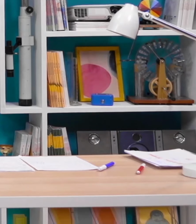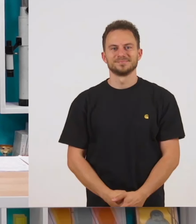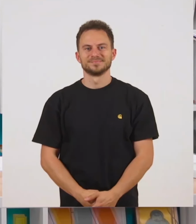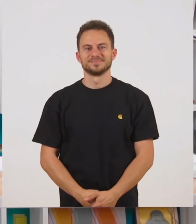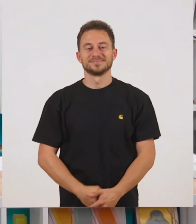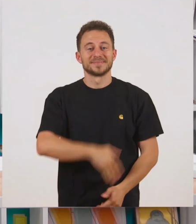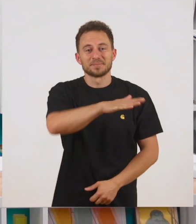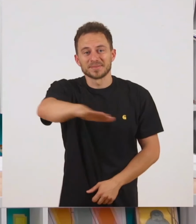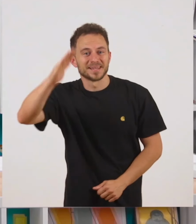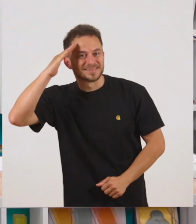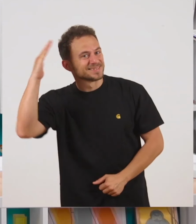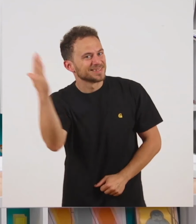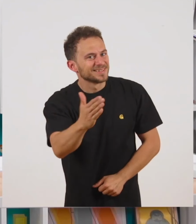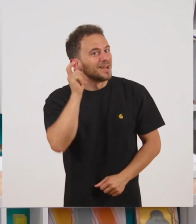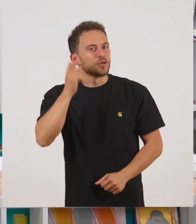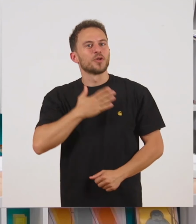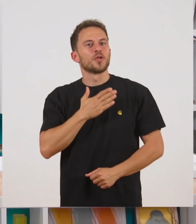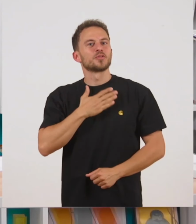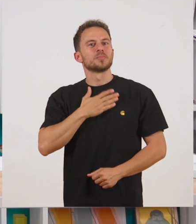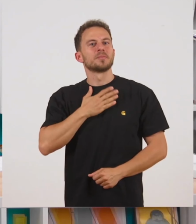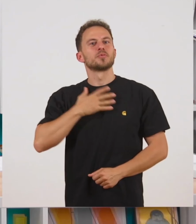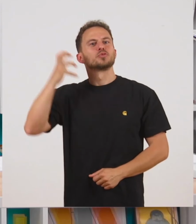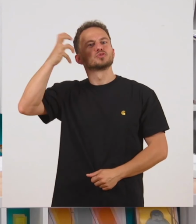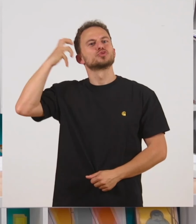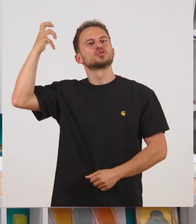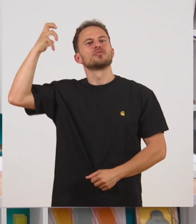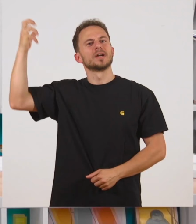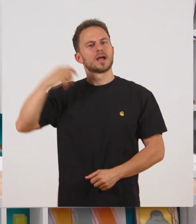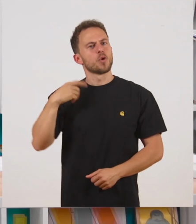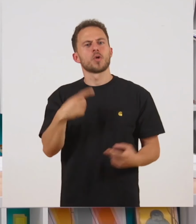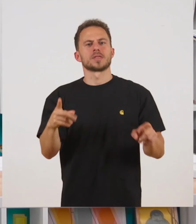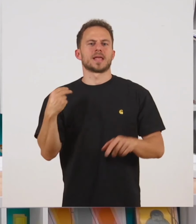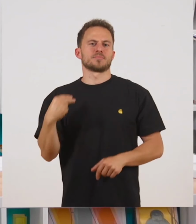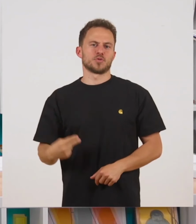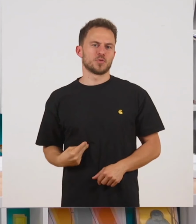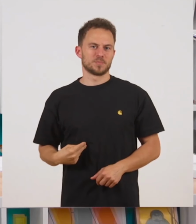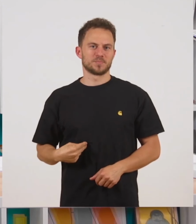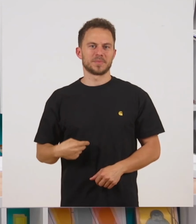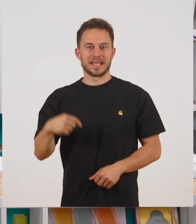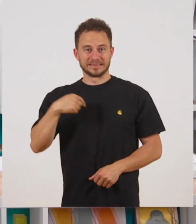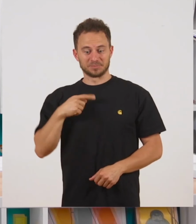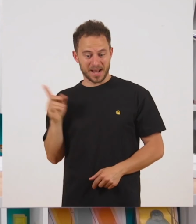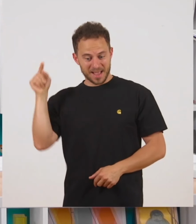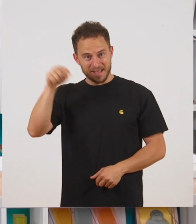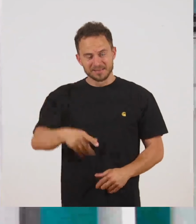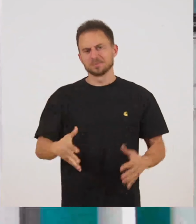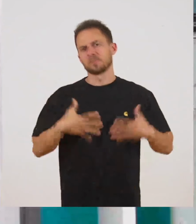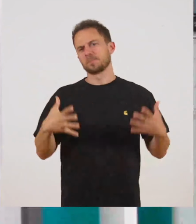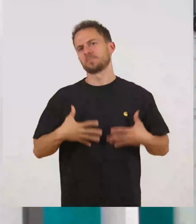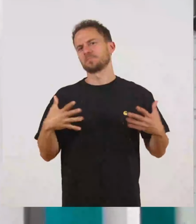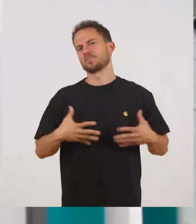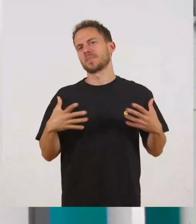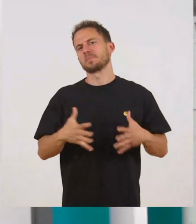Γεια σας παιδιά! Ονομάζομαι Σοφία Πανταζή και είμαι δασκάλα σε δημοτικό σχολείο. Είμαι πολύ χαρούμενη που είμαι εδώ